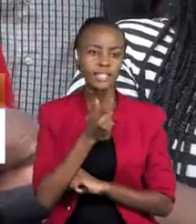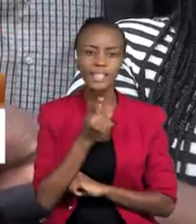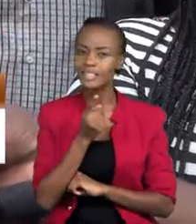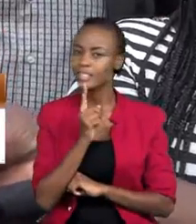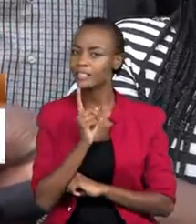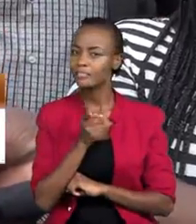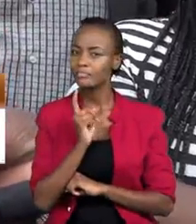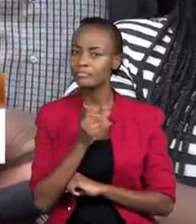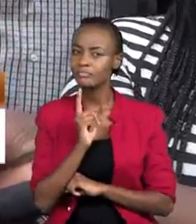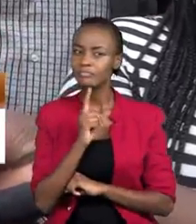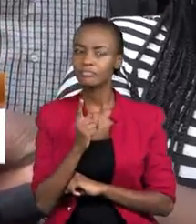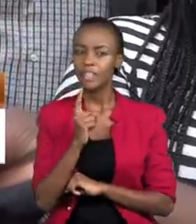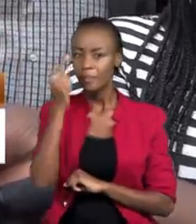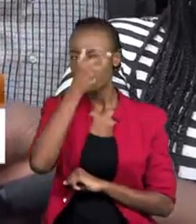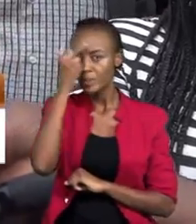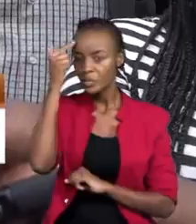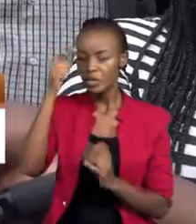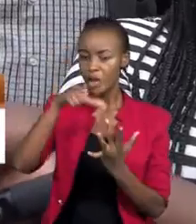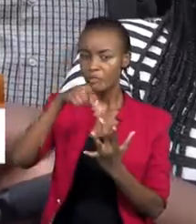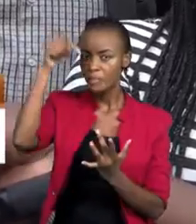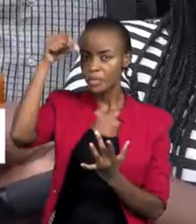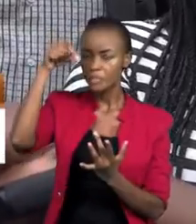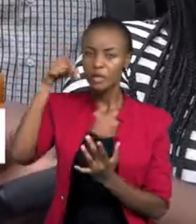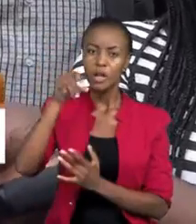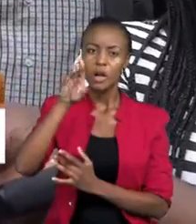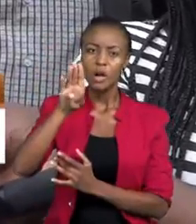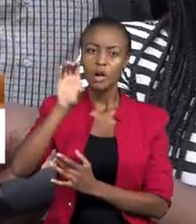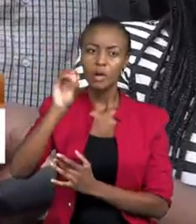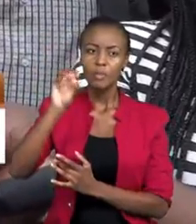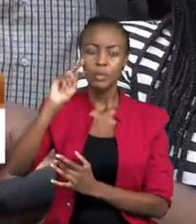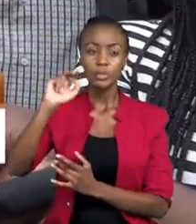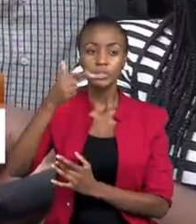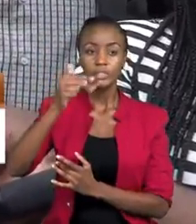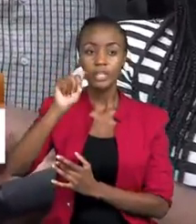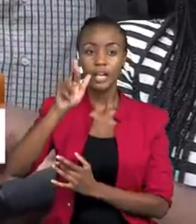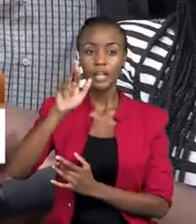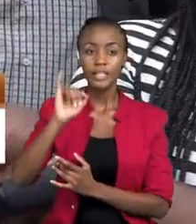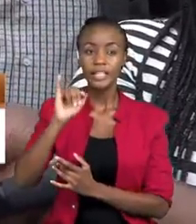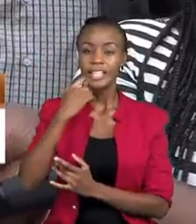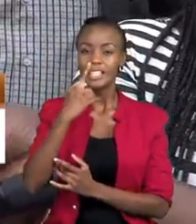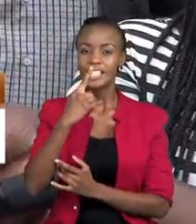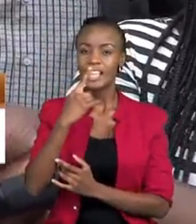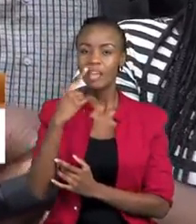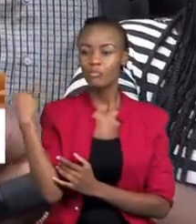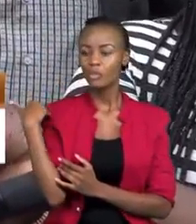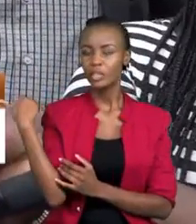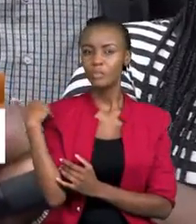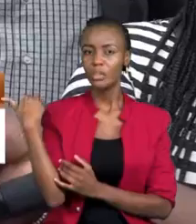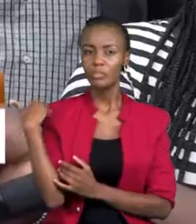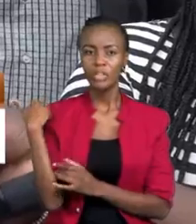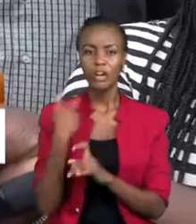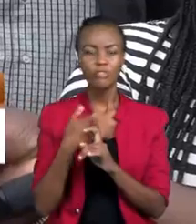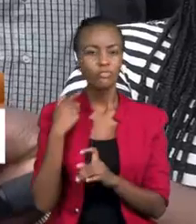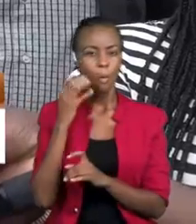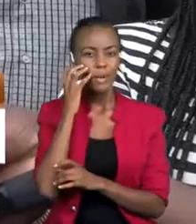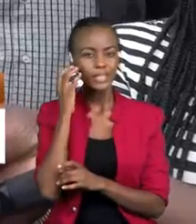na uteuzi wa Bonchari, mtu ambaye anawasumbua ati ni Matiang'i. Ningependa kuambia